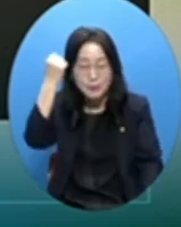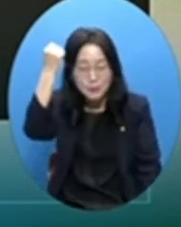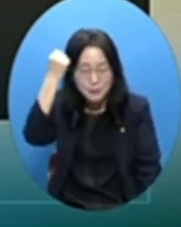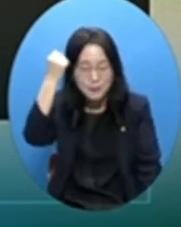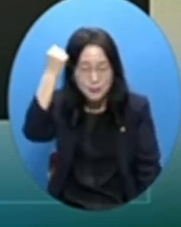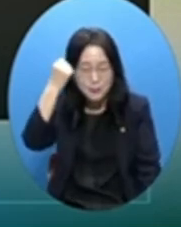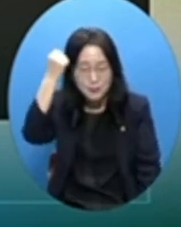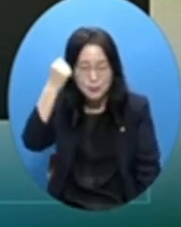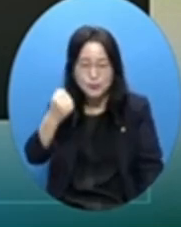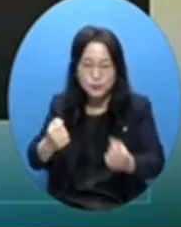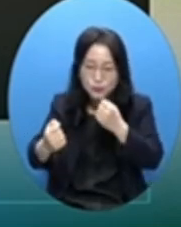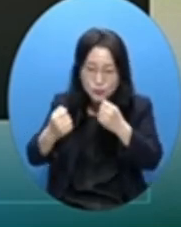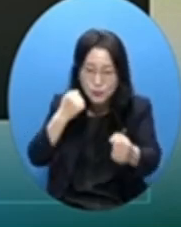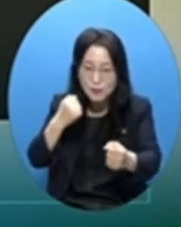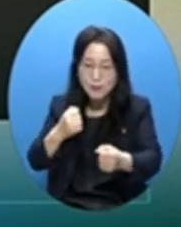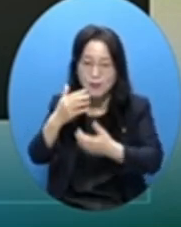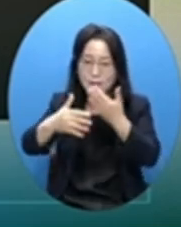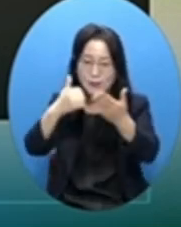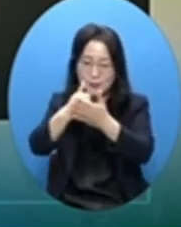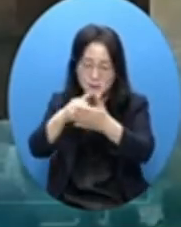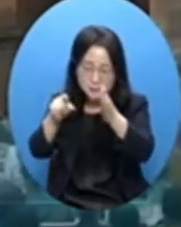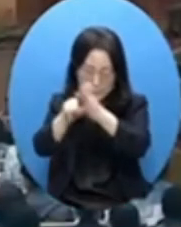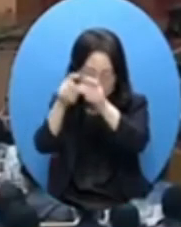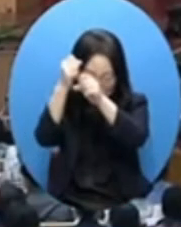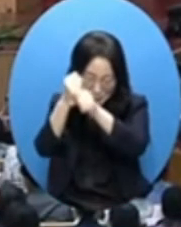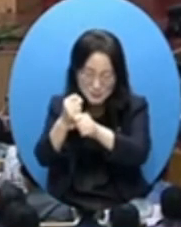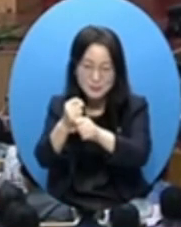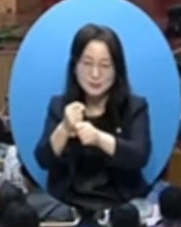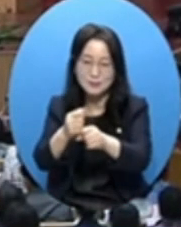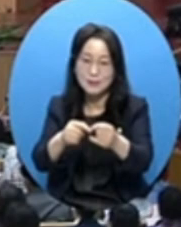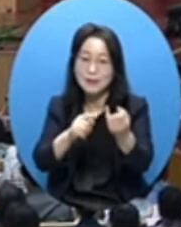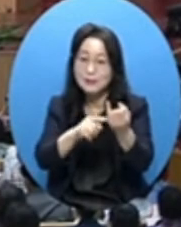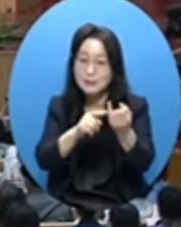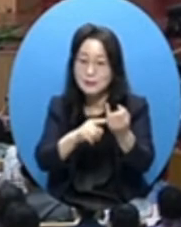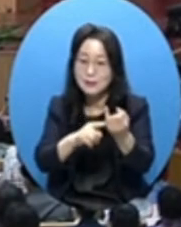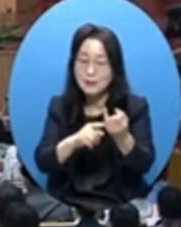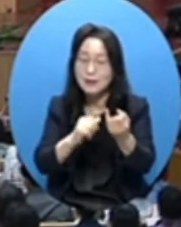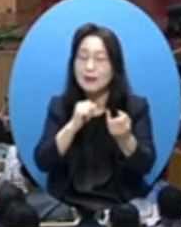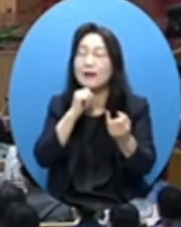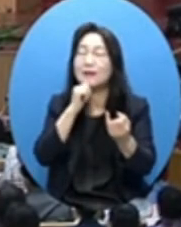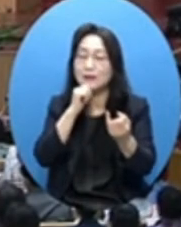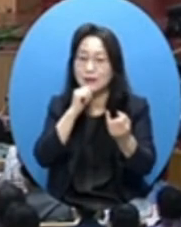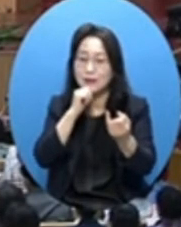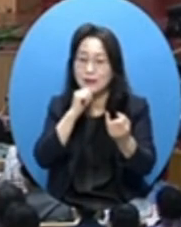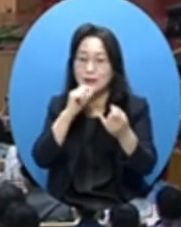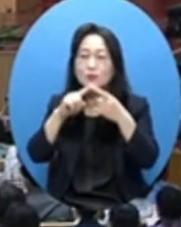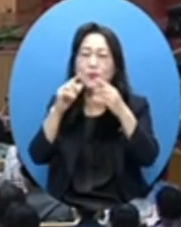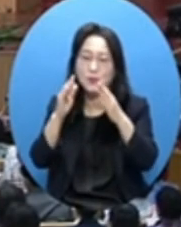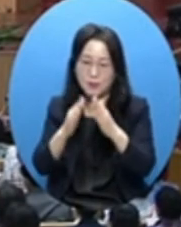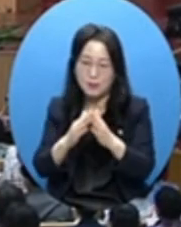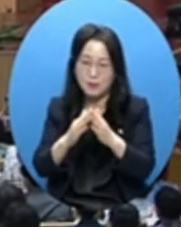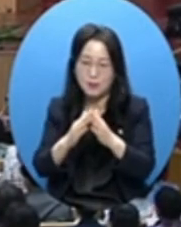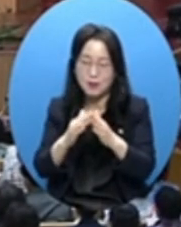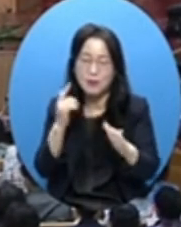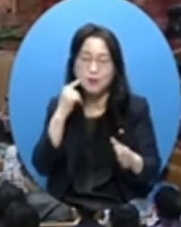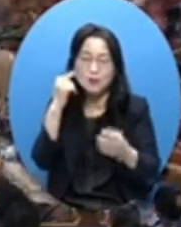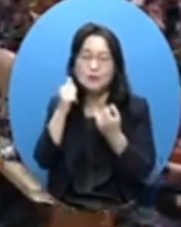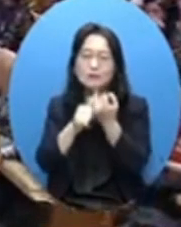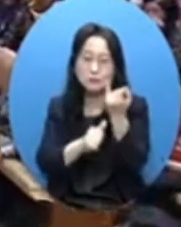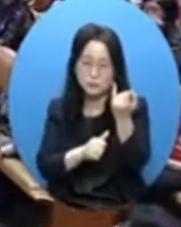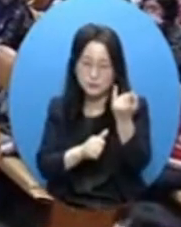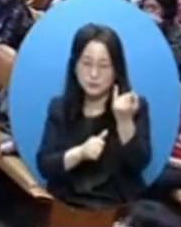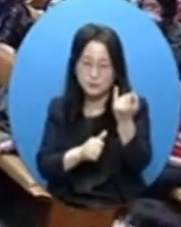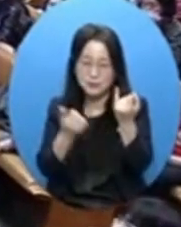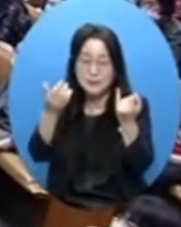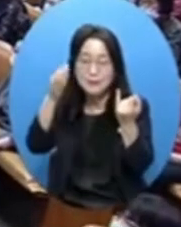붙잡 승리한 귀한 삶을 간증입니다 작은 교회의 가난한 북도 교육장이 아내로 살면서 참 힘들고 어려운 일이 많았지만